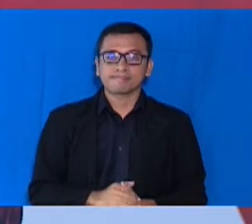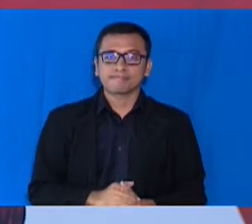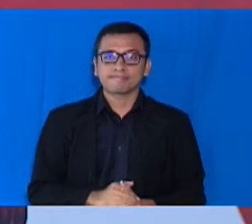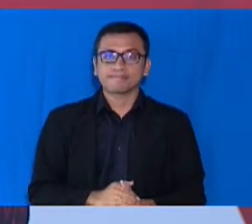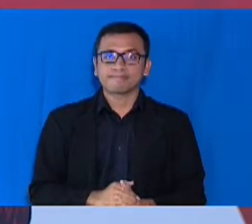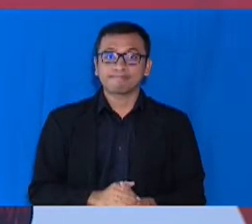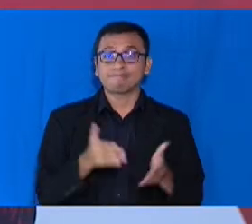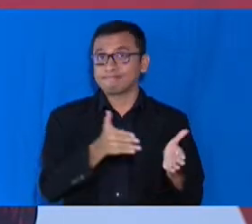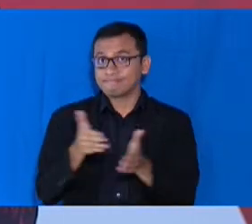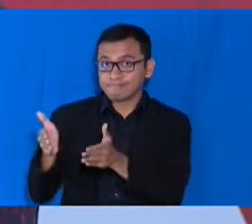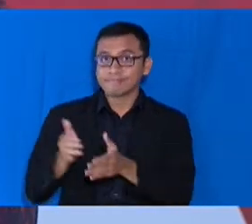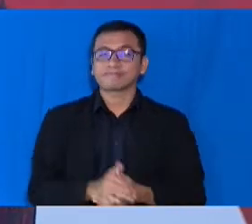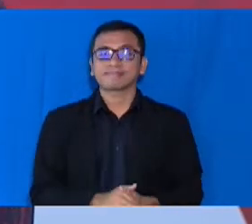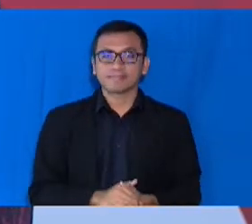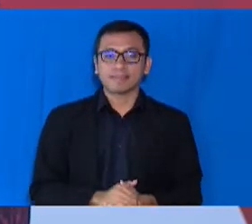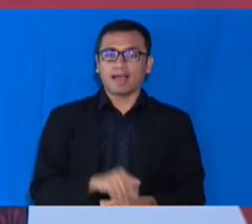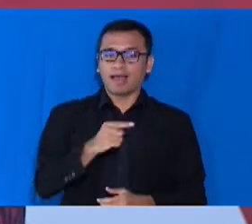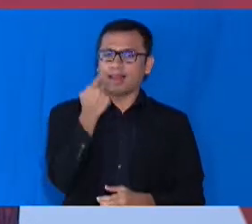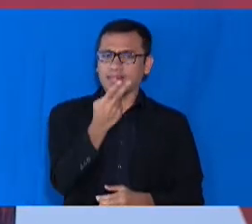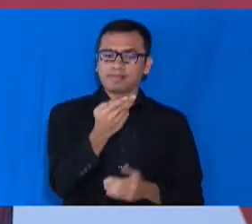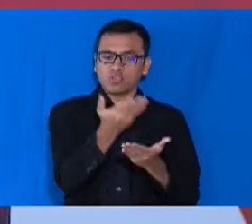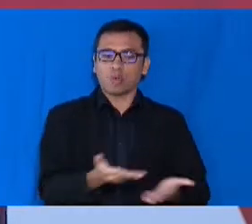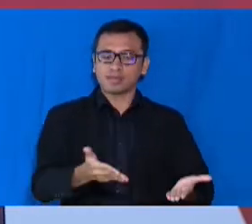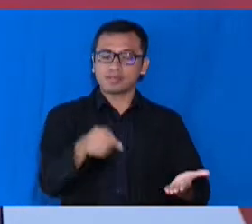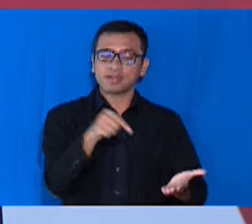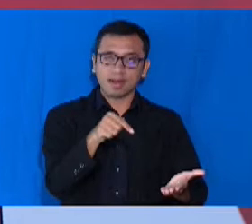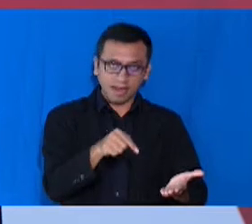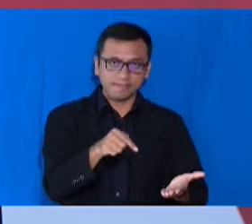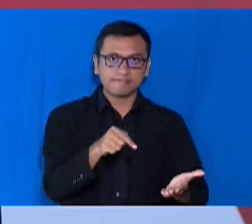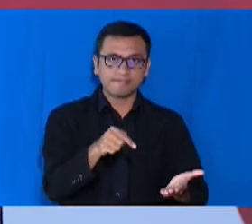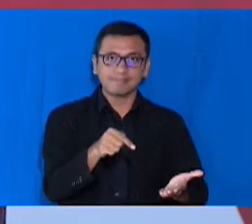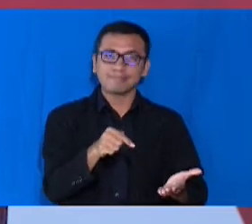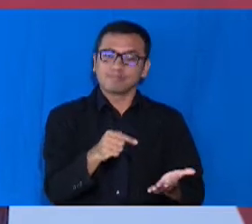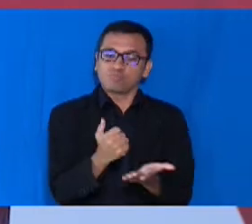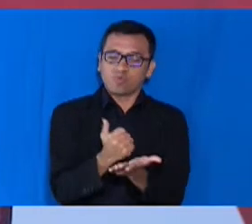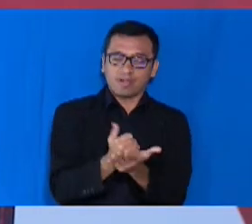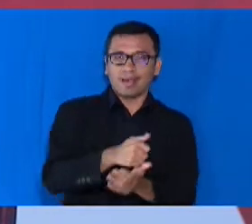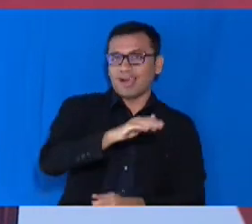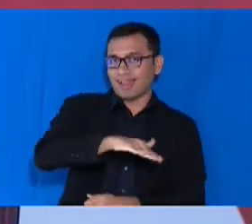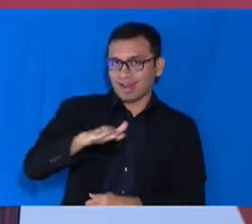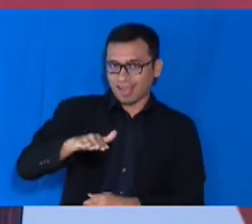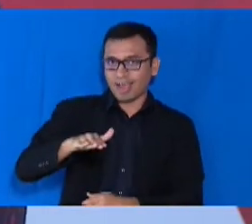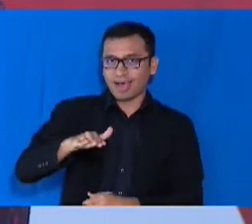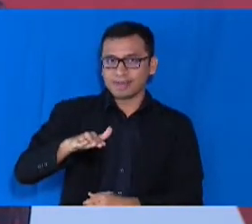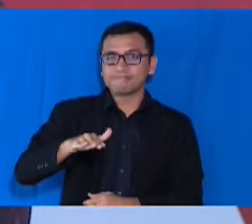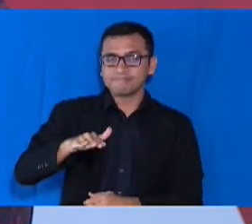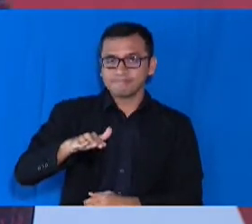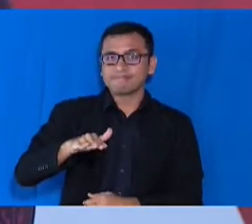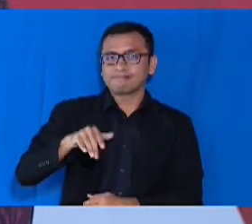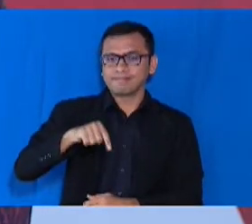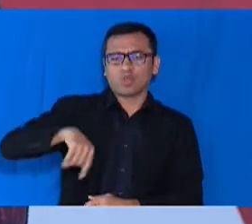dalam beberapa realitas ini, anak-anak tidak hanya selalu berada di dalam